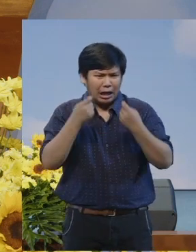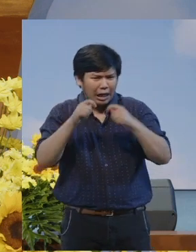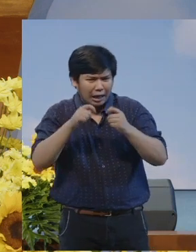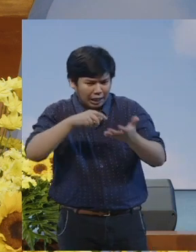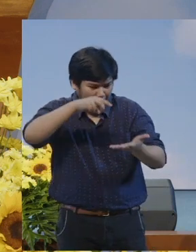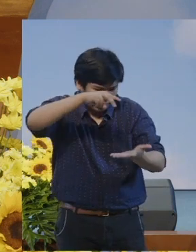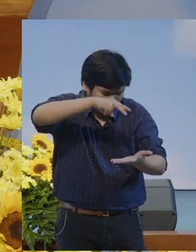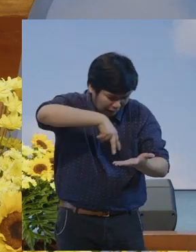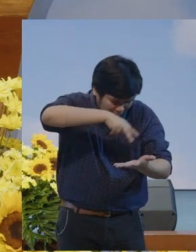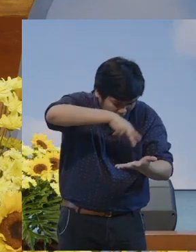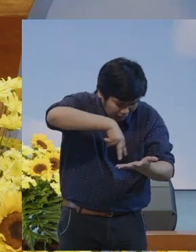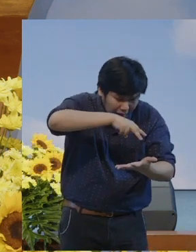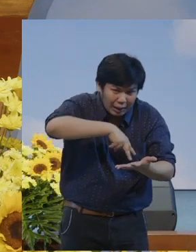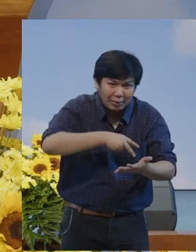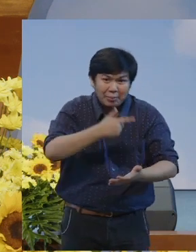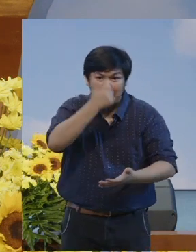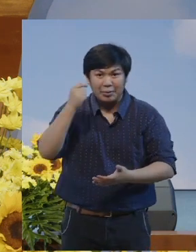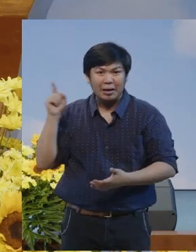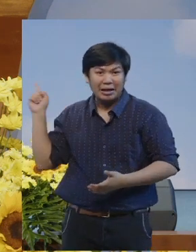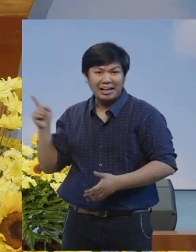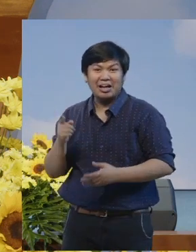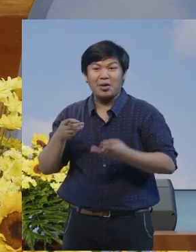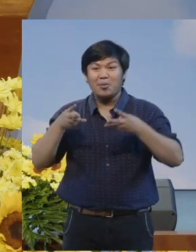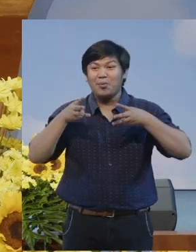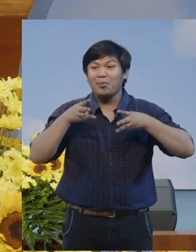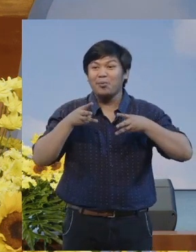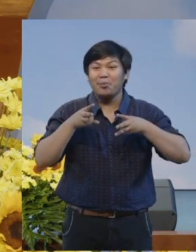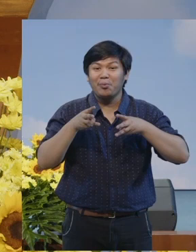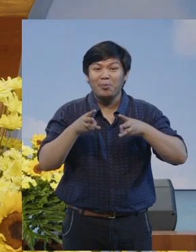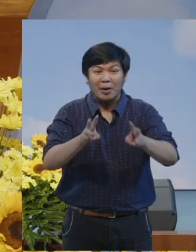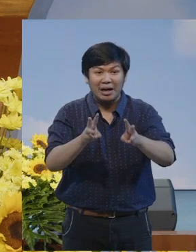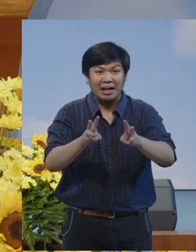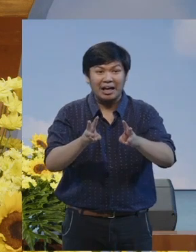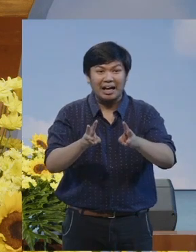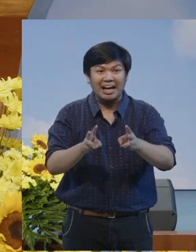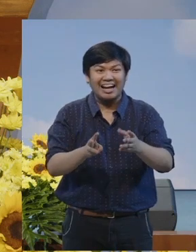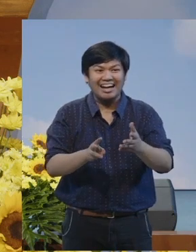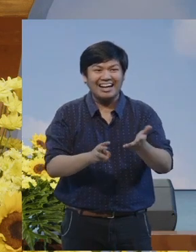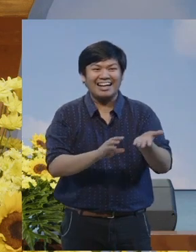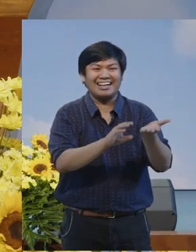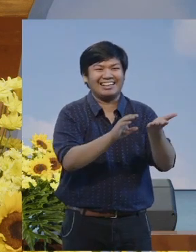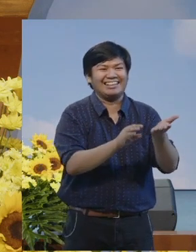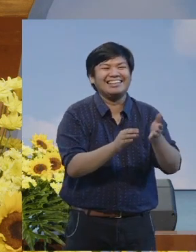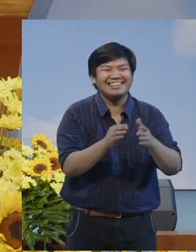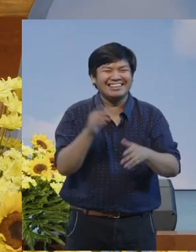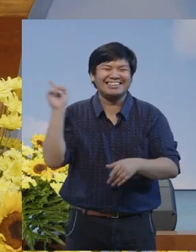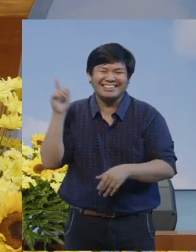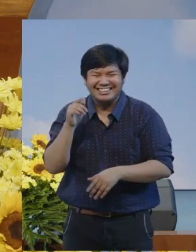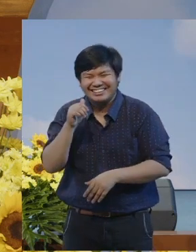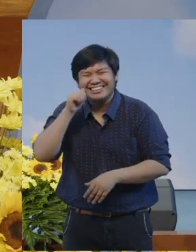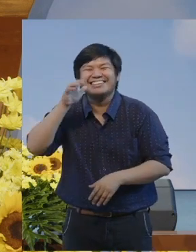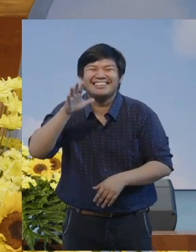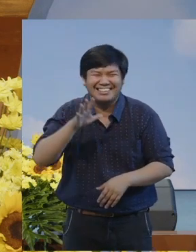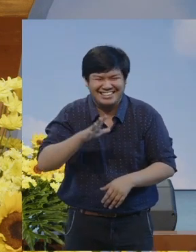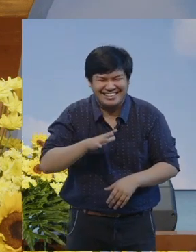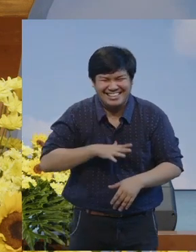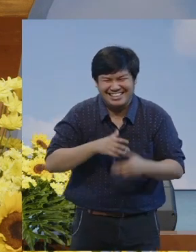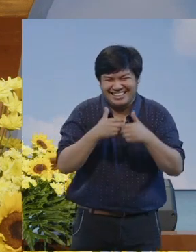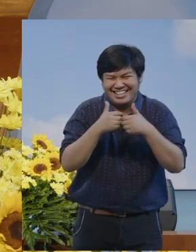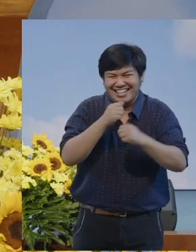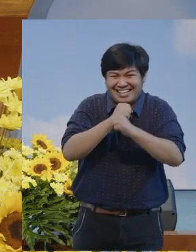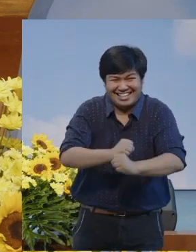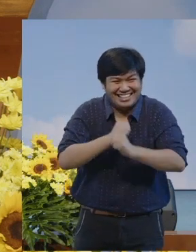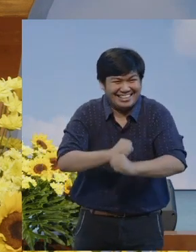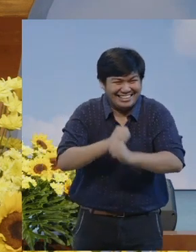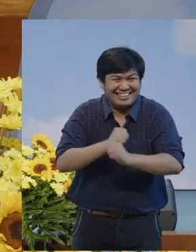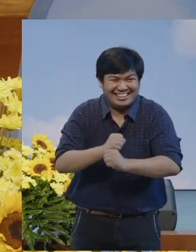palms. Kasi isang paraan yon para mahawakan ko ang kamay ng mga babaeng nililigawan ko.